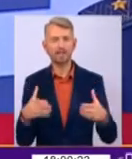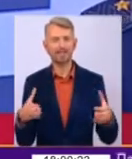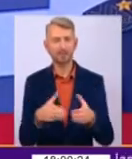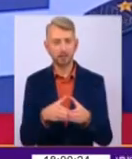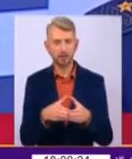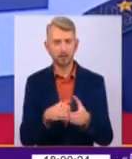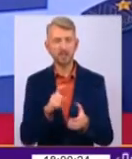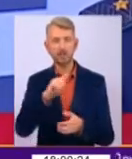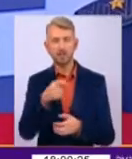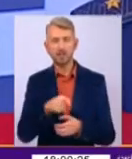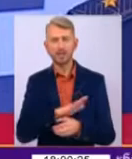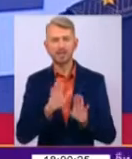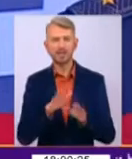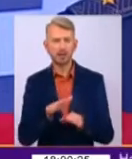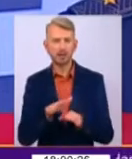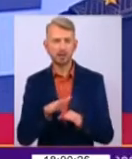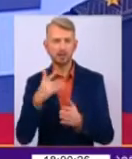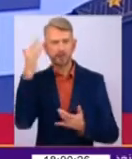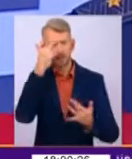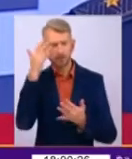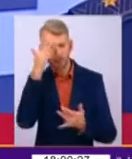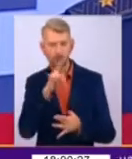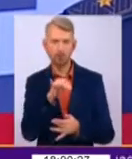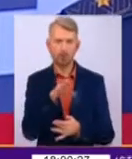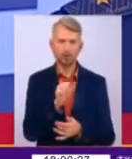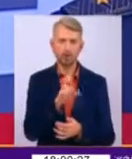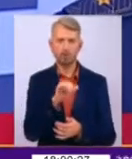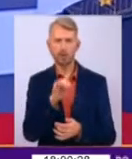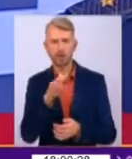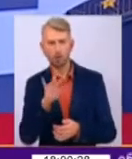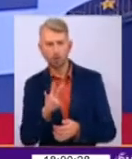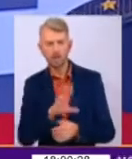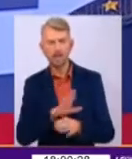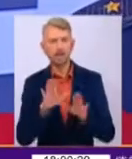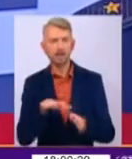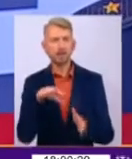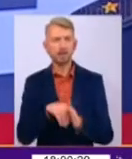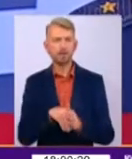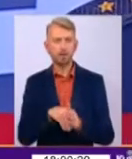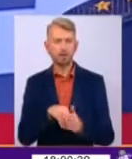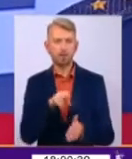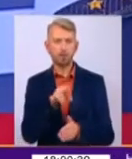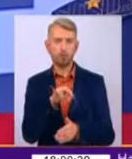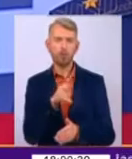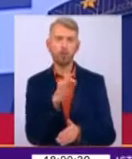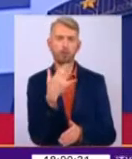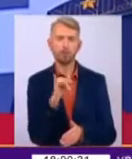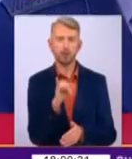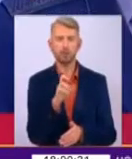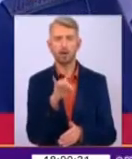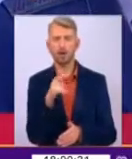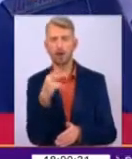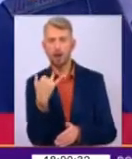з війни не тільки тактичному, там, до роти, батальйони і так далі. Не тільки в полковому, в бригадному, а вже і